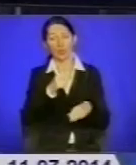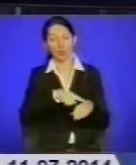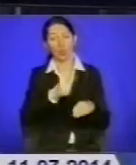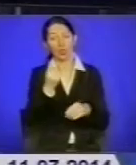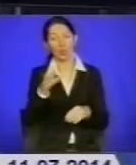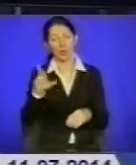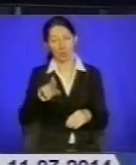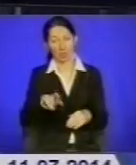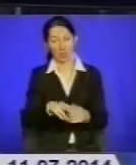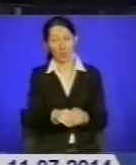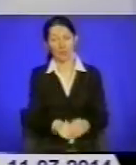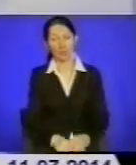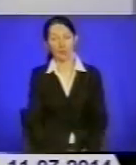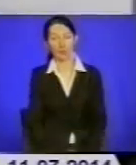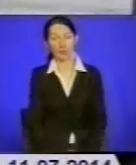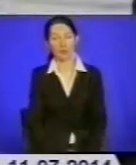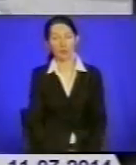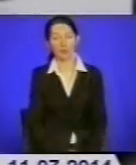УНІАН.